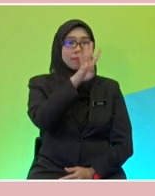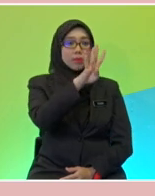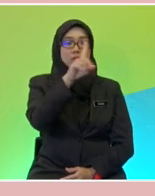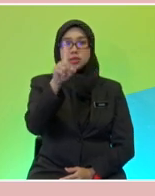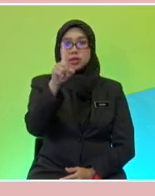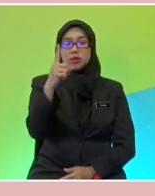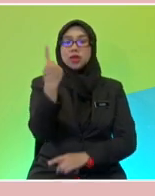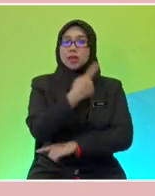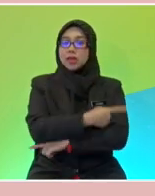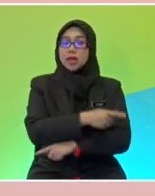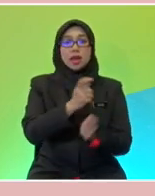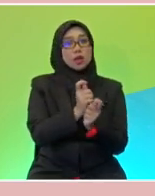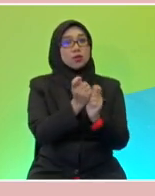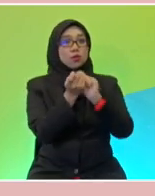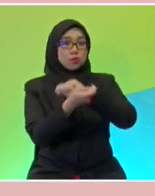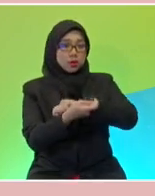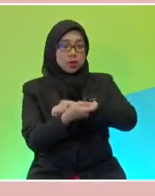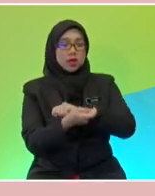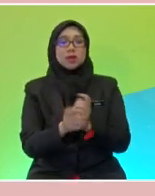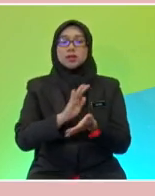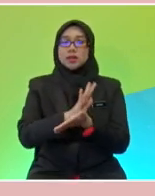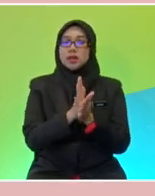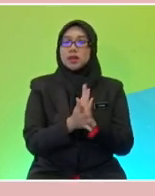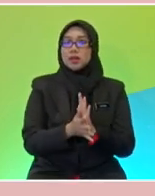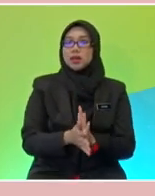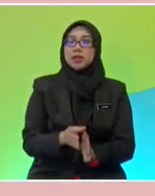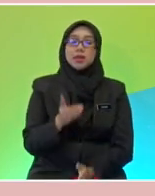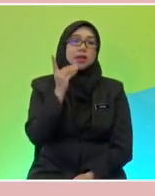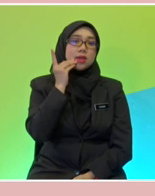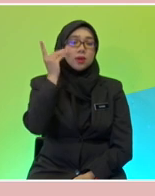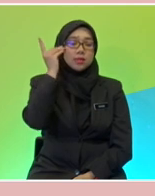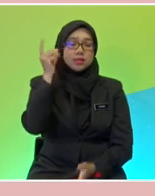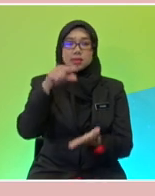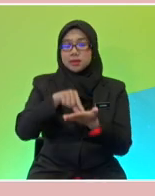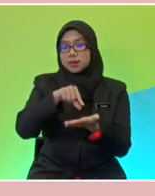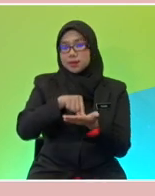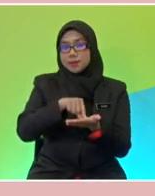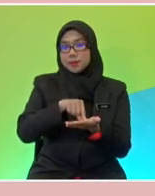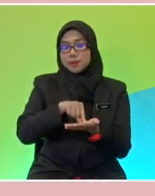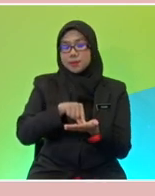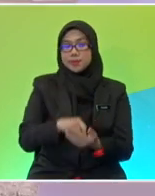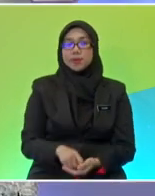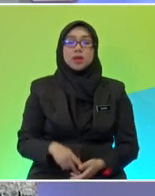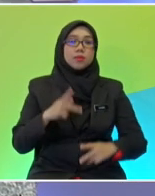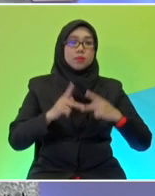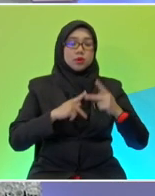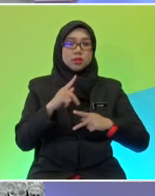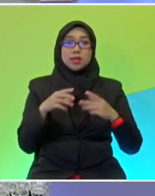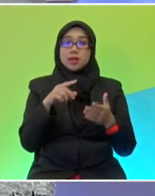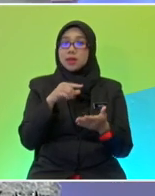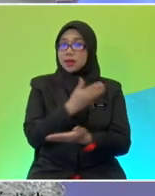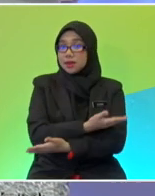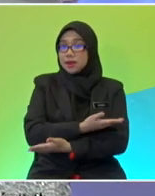ayam dewasa yaitu perintah yang keempat proses ini Apabila anak ayam ini berduka